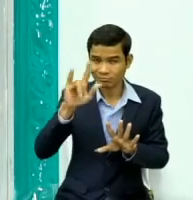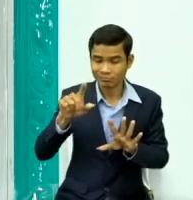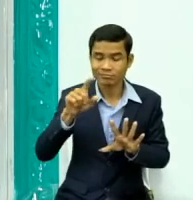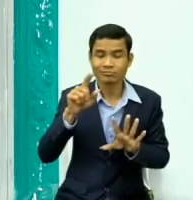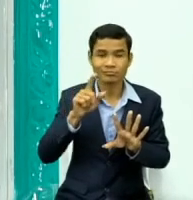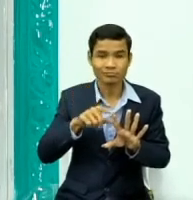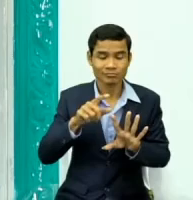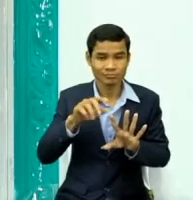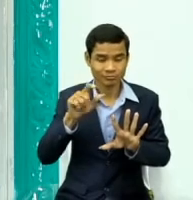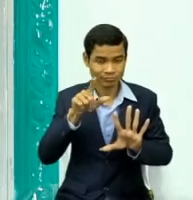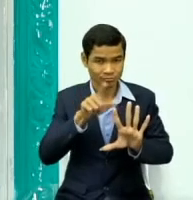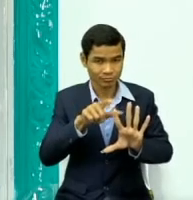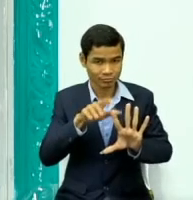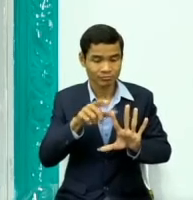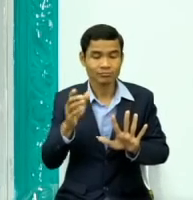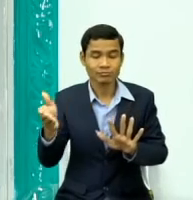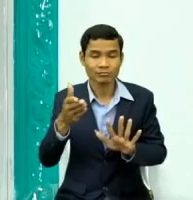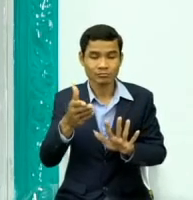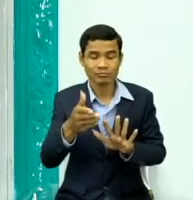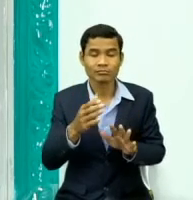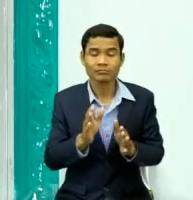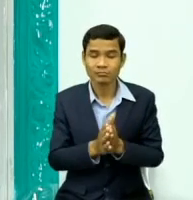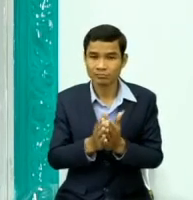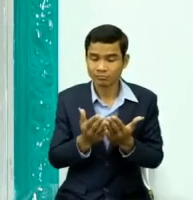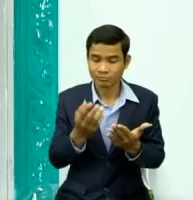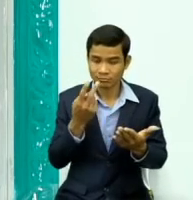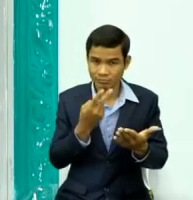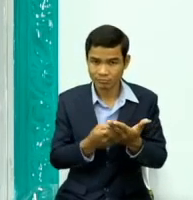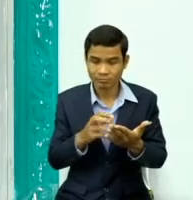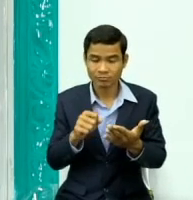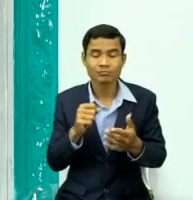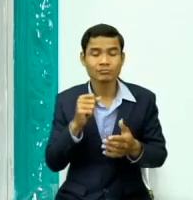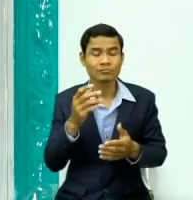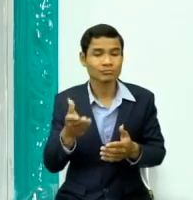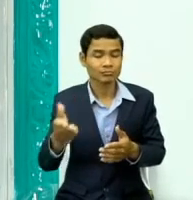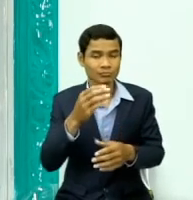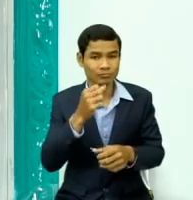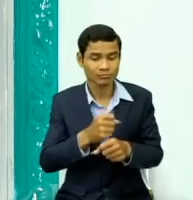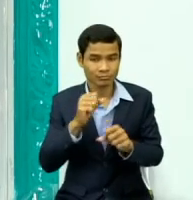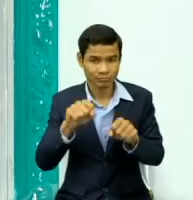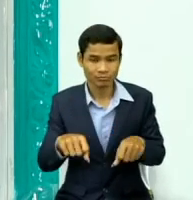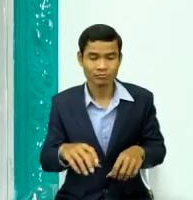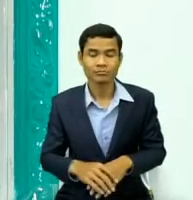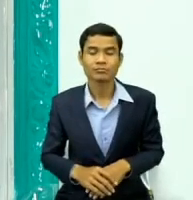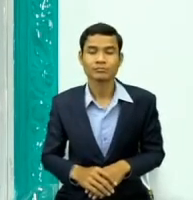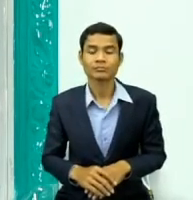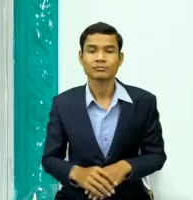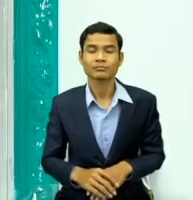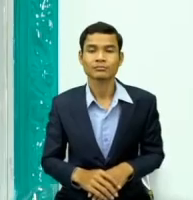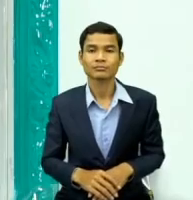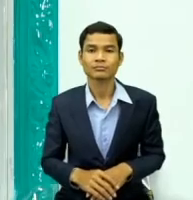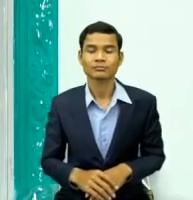anh cần đờ cha nè cơ sinh công na côn bậc cao chế cha ai vừa bàn được con ná